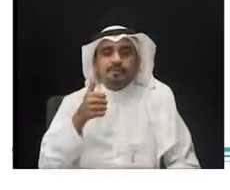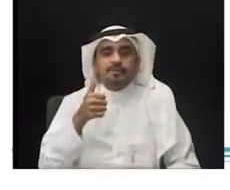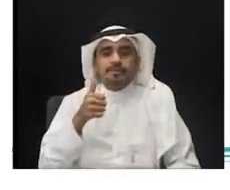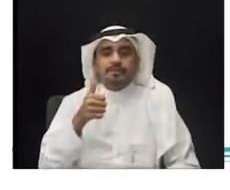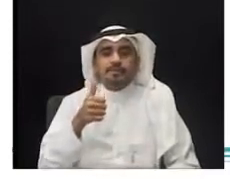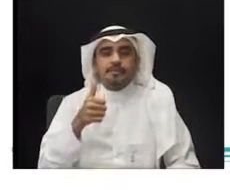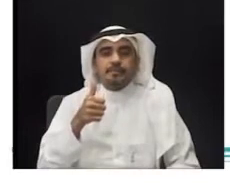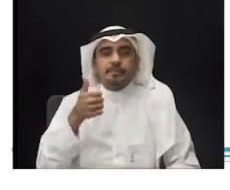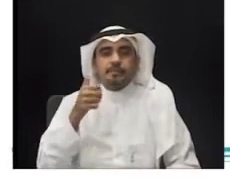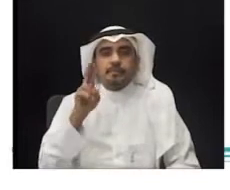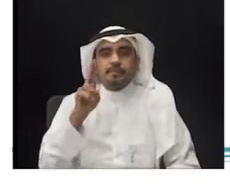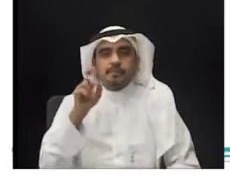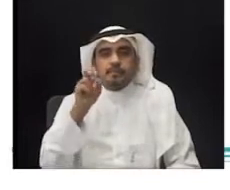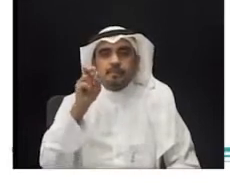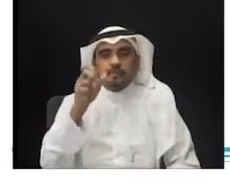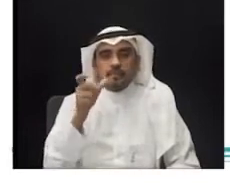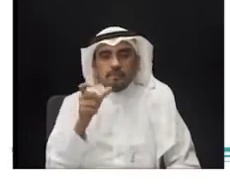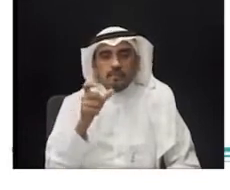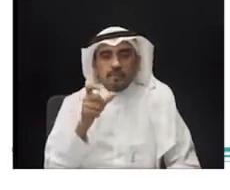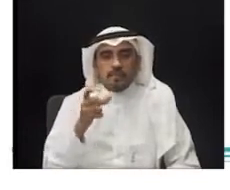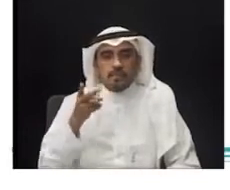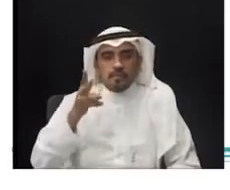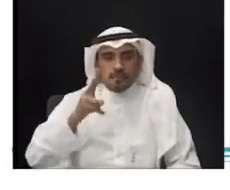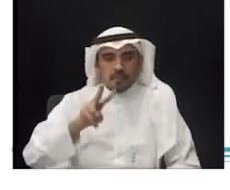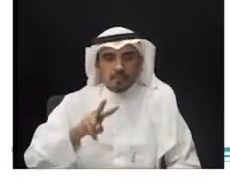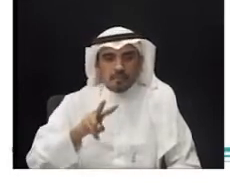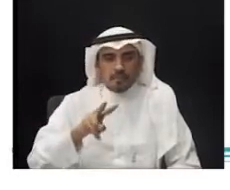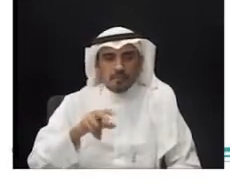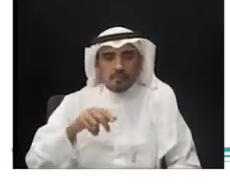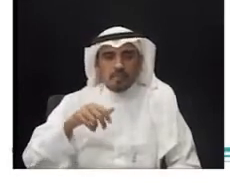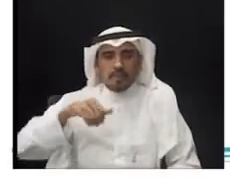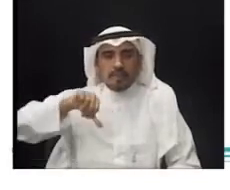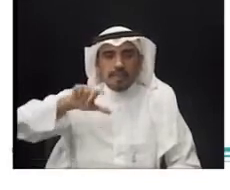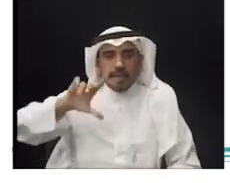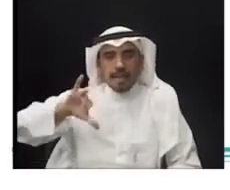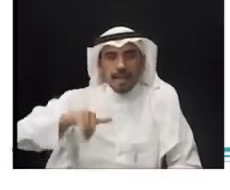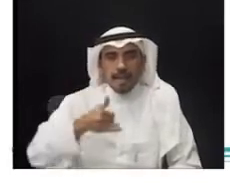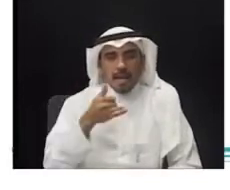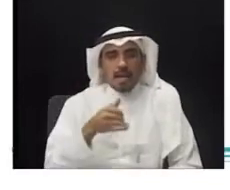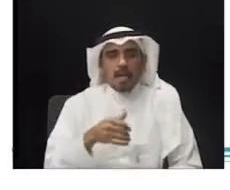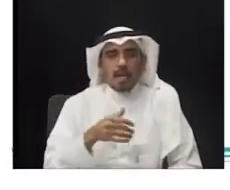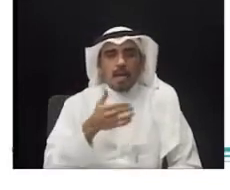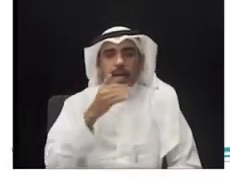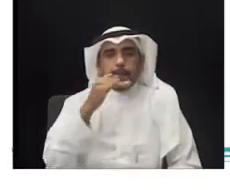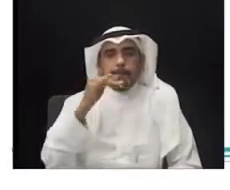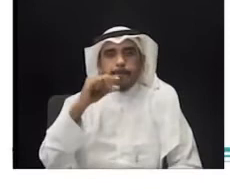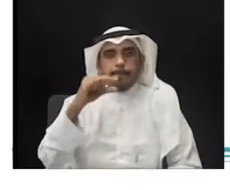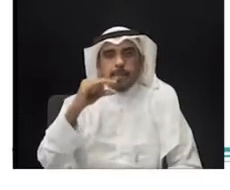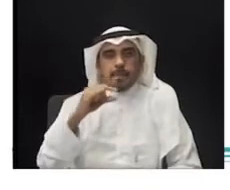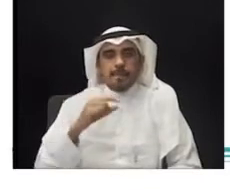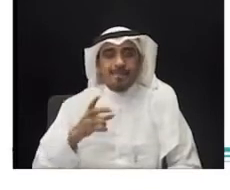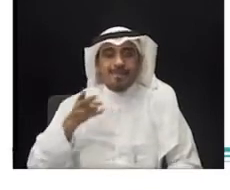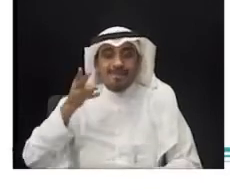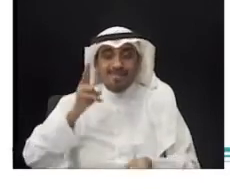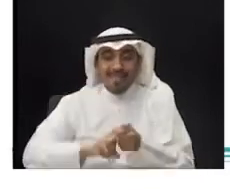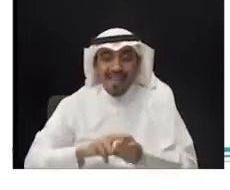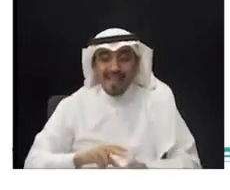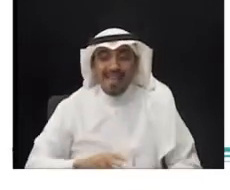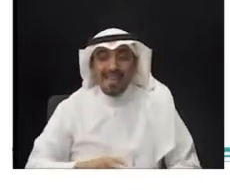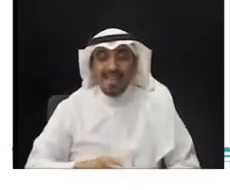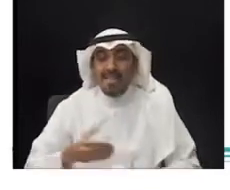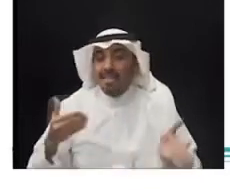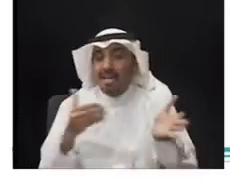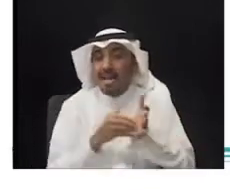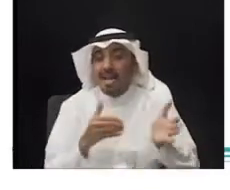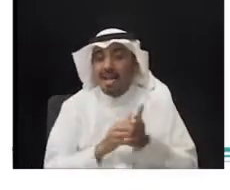هي الكلمات التي تبدأ بهمزة؟ أحسنتم، أتقن و إلى و أحمد.